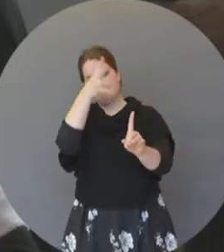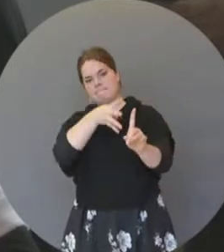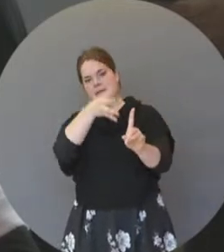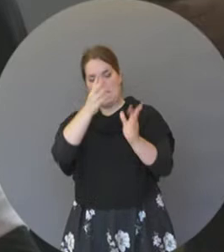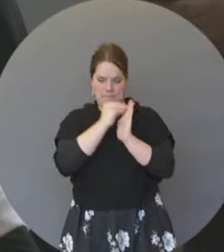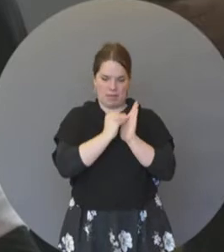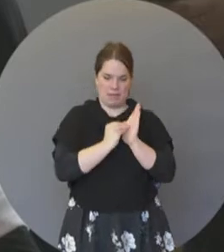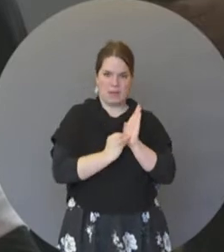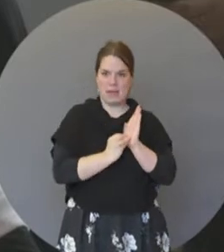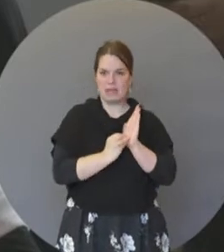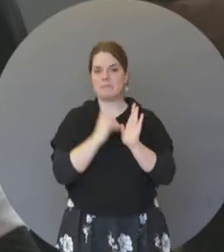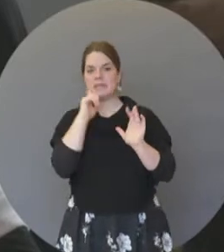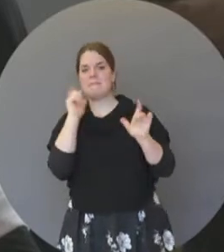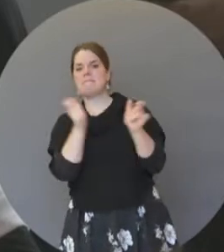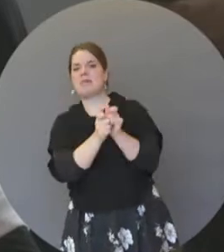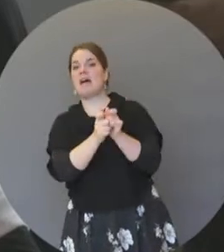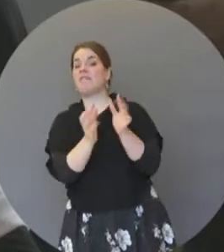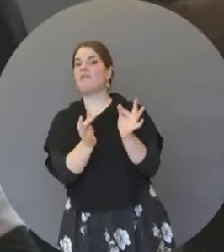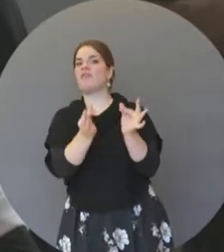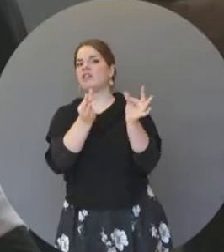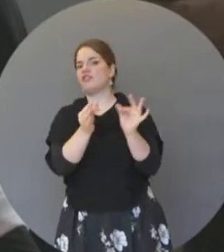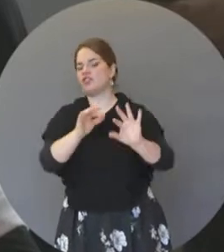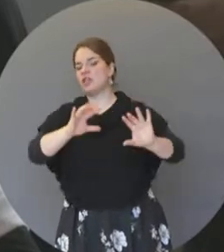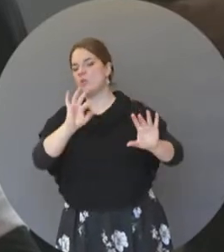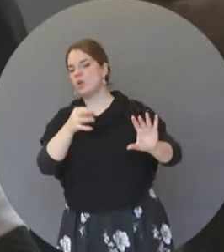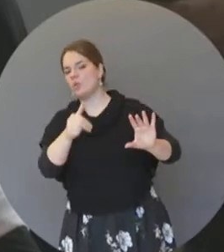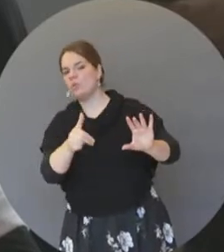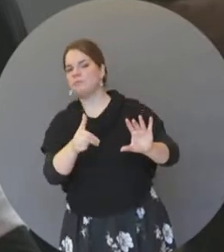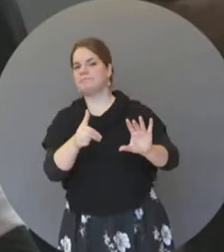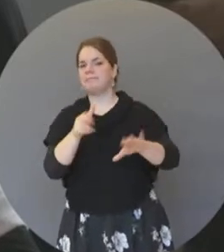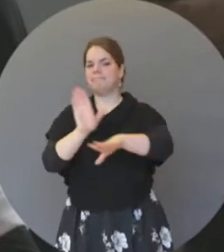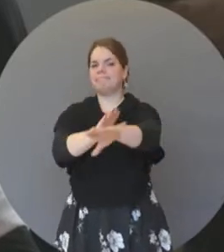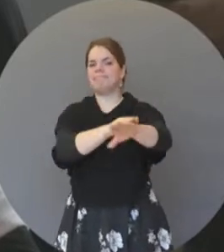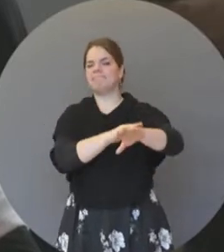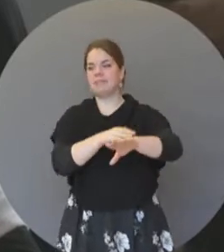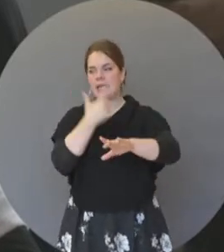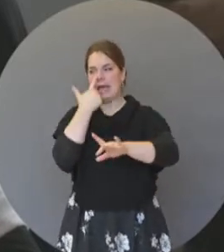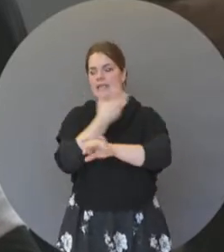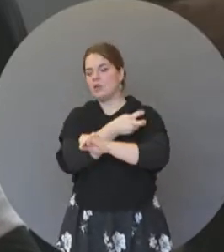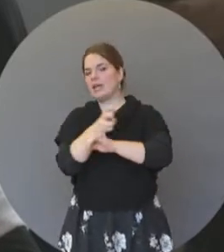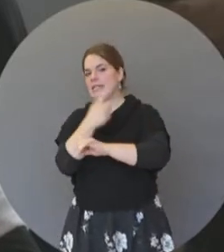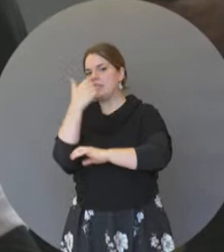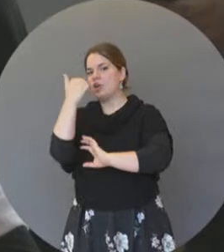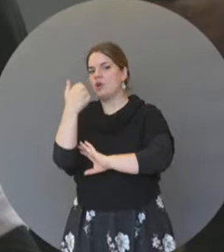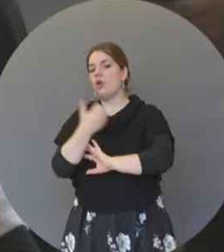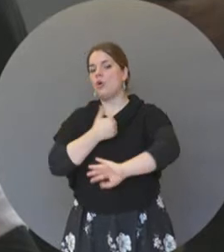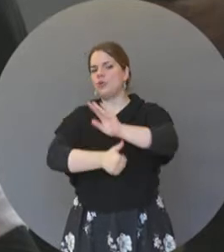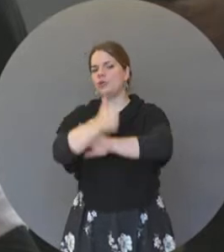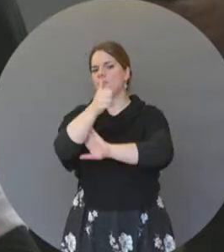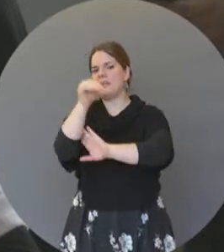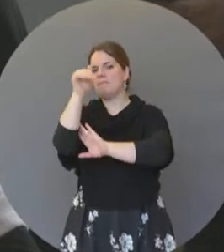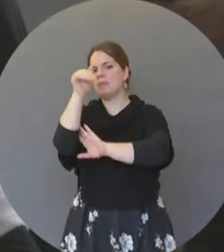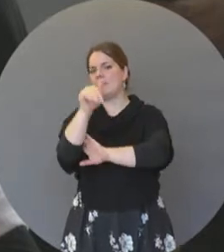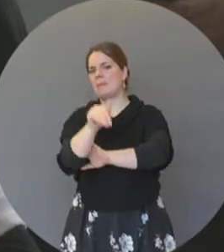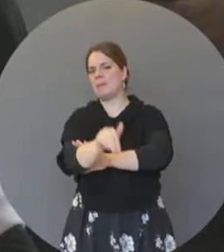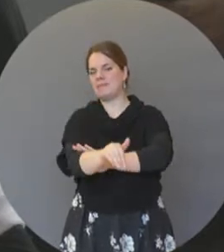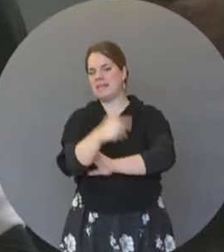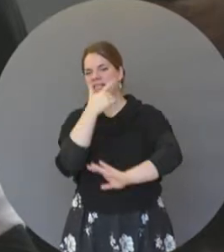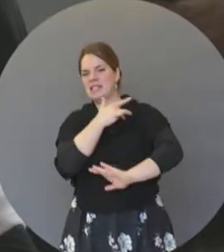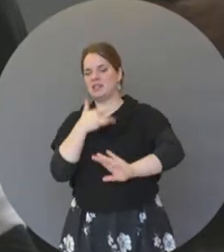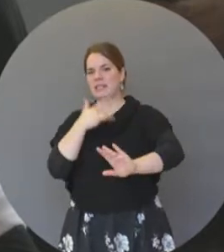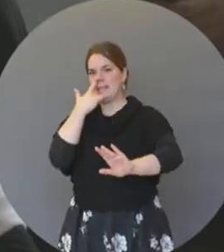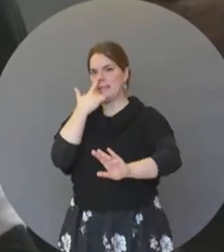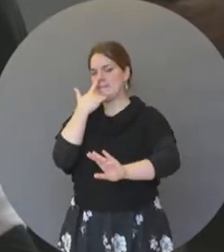permet de détecter les fragilités des seniors de prévenir le risque de perte d'autonomie et d'éviter une aggravation de leur état de santé ou